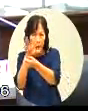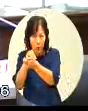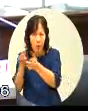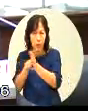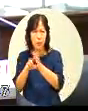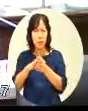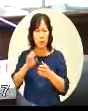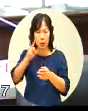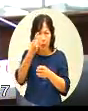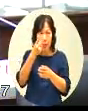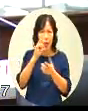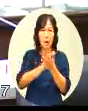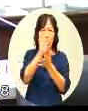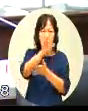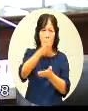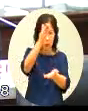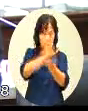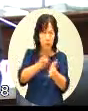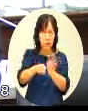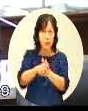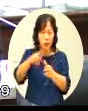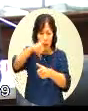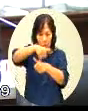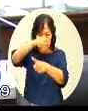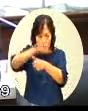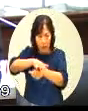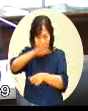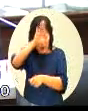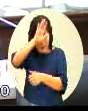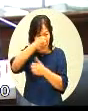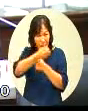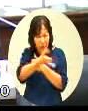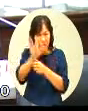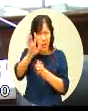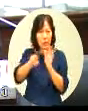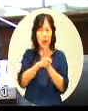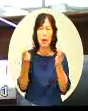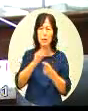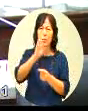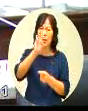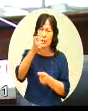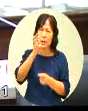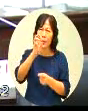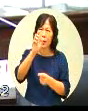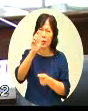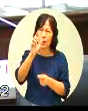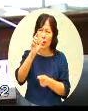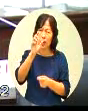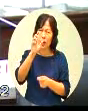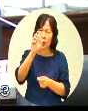一个原因，后来停止，是因为那登革热有，我印象是30万啊，还是60万的，